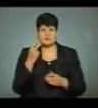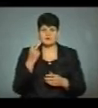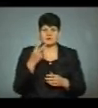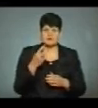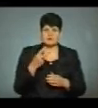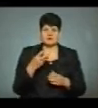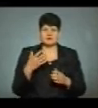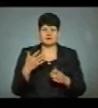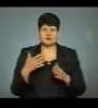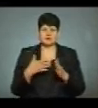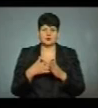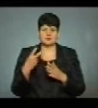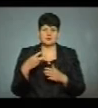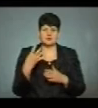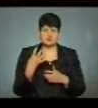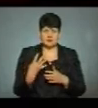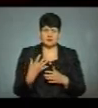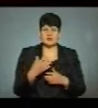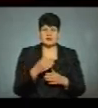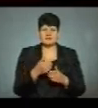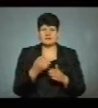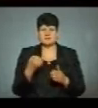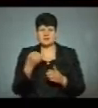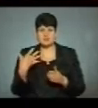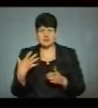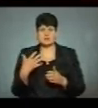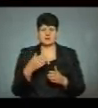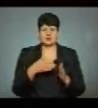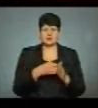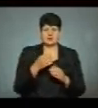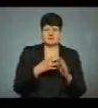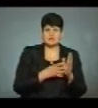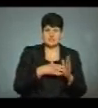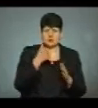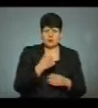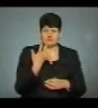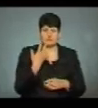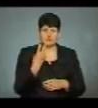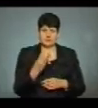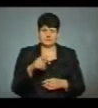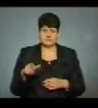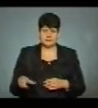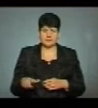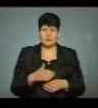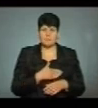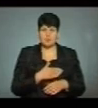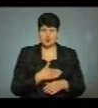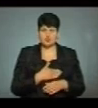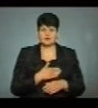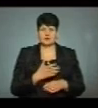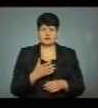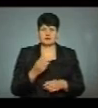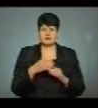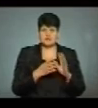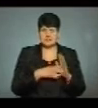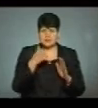до 24 років та у 3 осіб віком від 15 до 19 років. Молочна залоза, 19-річна дівчина, на